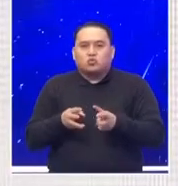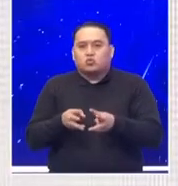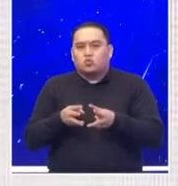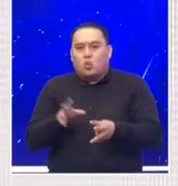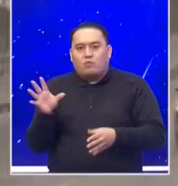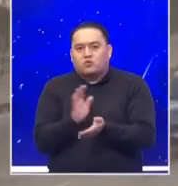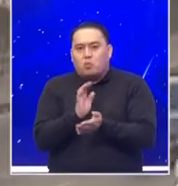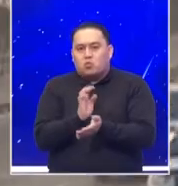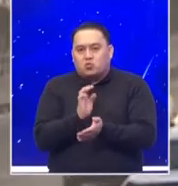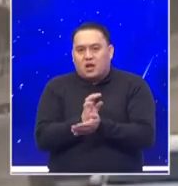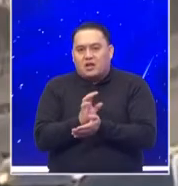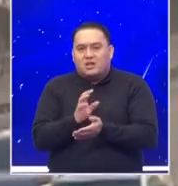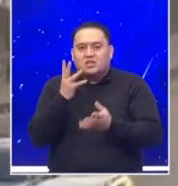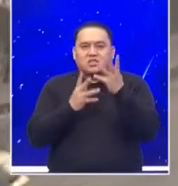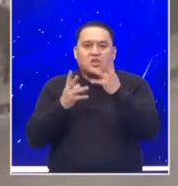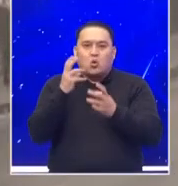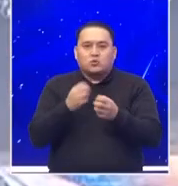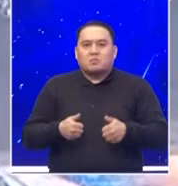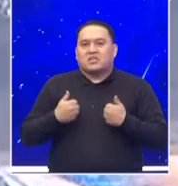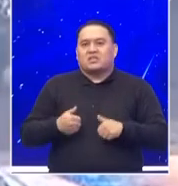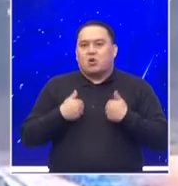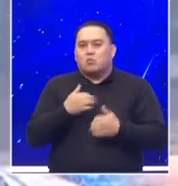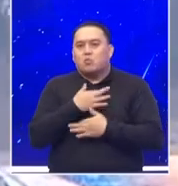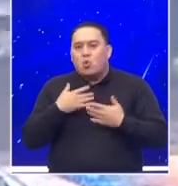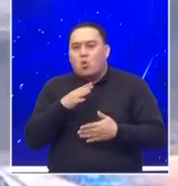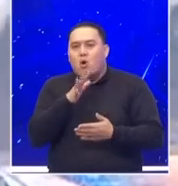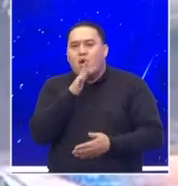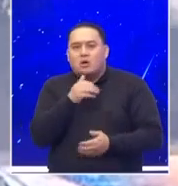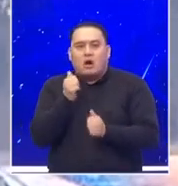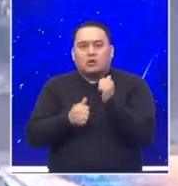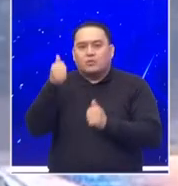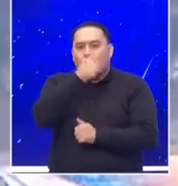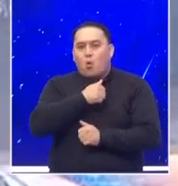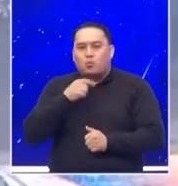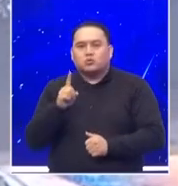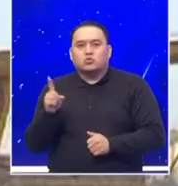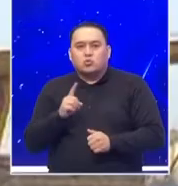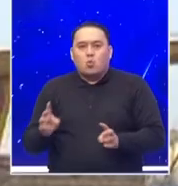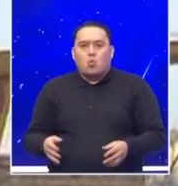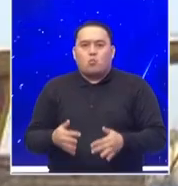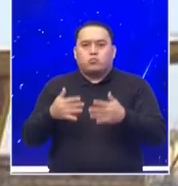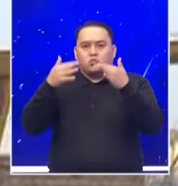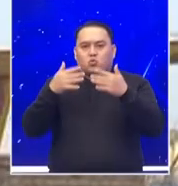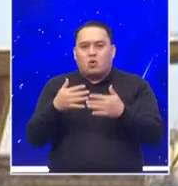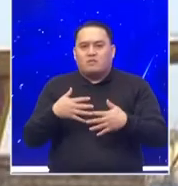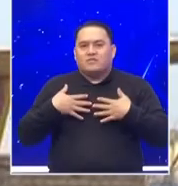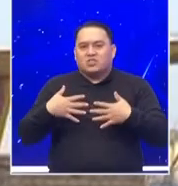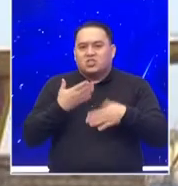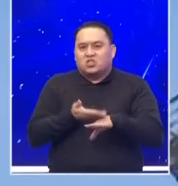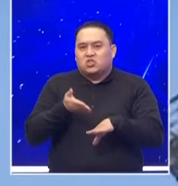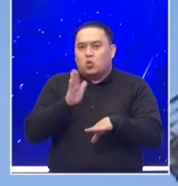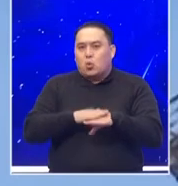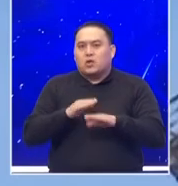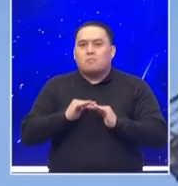весь бытовой muse решить этот вопрос пытается уже много лет но с каждым годом кажется что смог все гуще а дышать все тяжелее